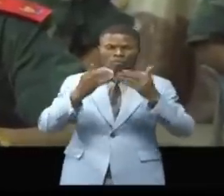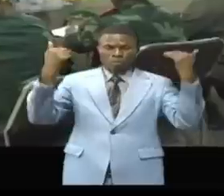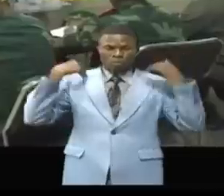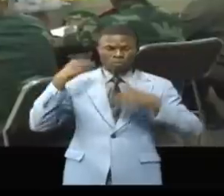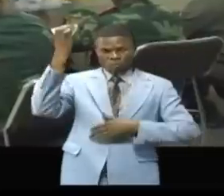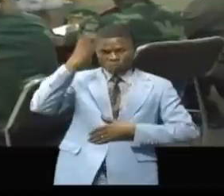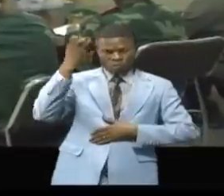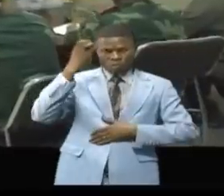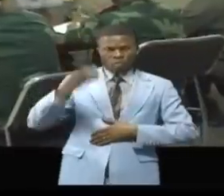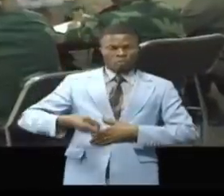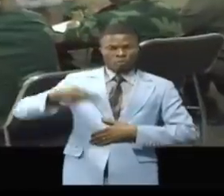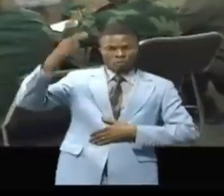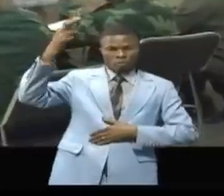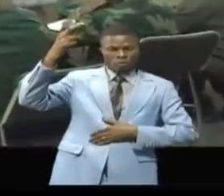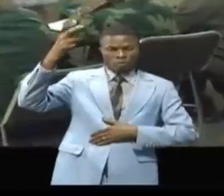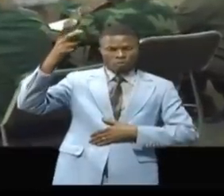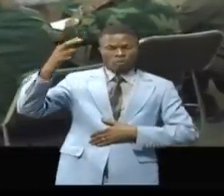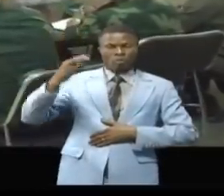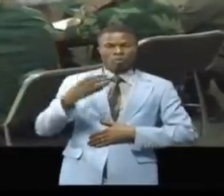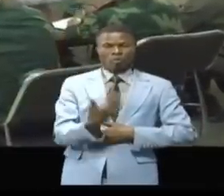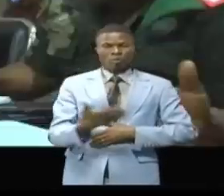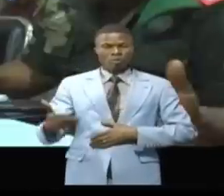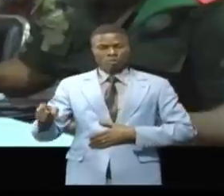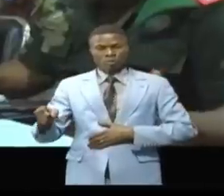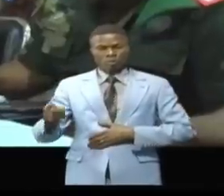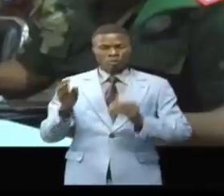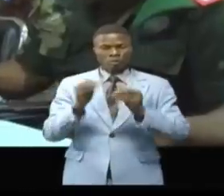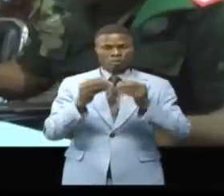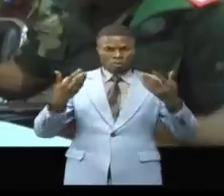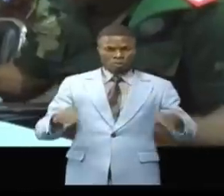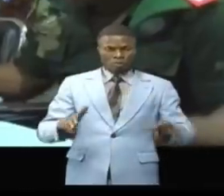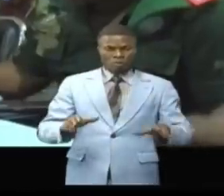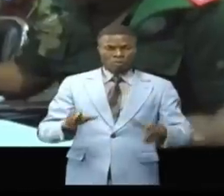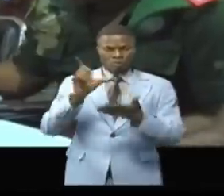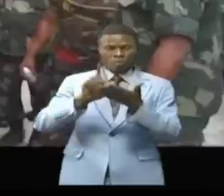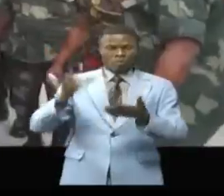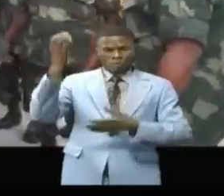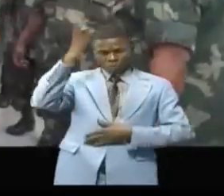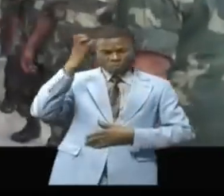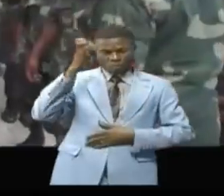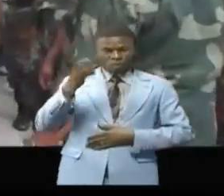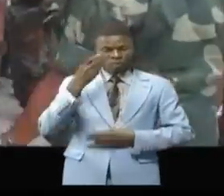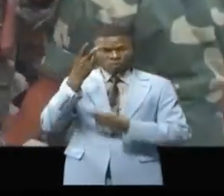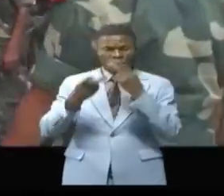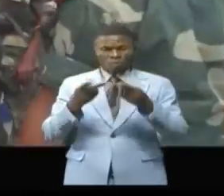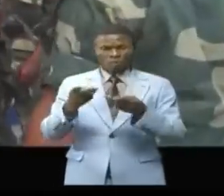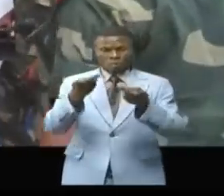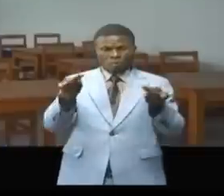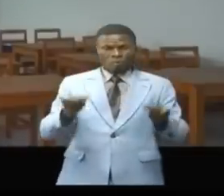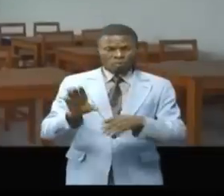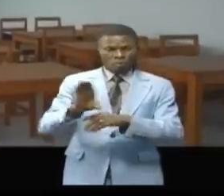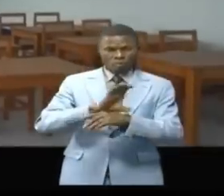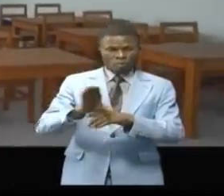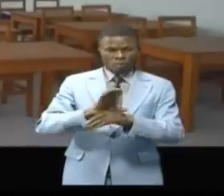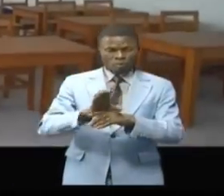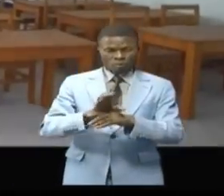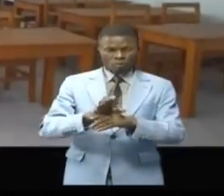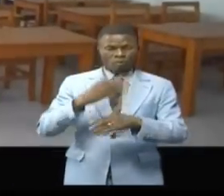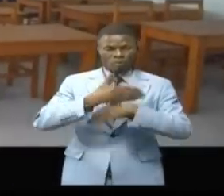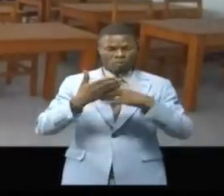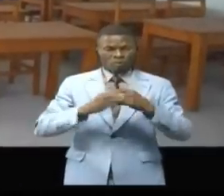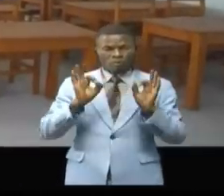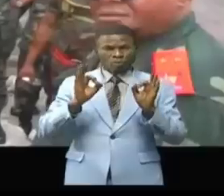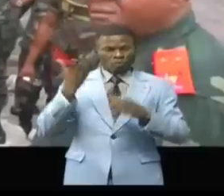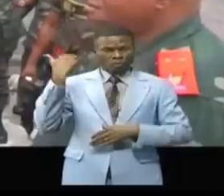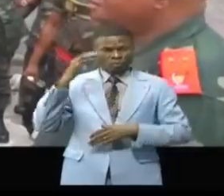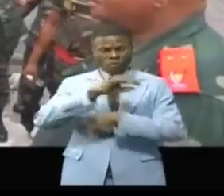généraux et supérieurs du corps logistique. Après la réunion, le lieutenant-général Tshiwewe a visité les salles des cours récemment réhabilité et